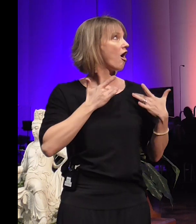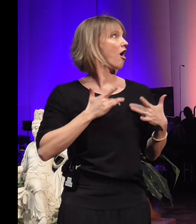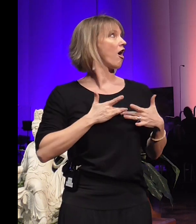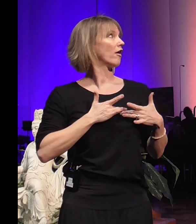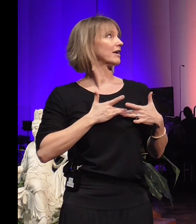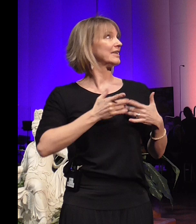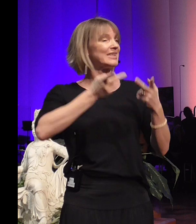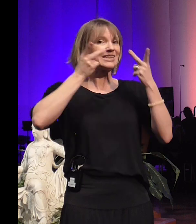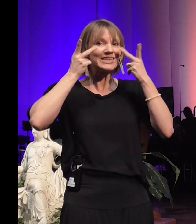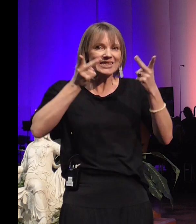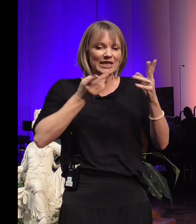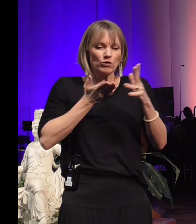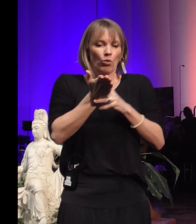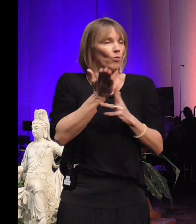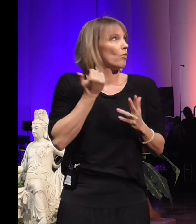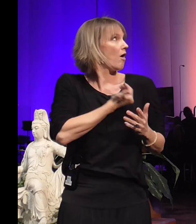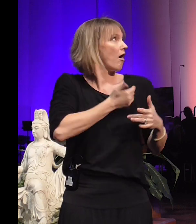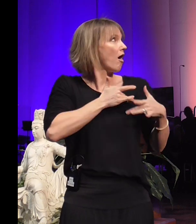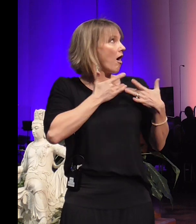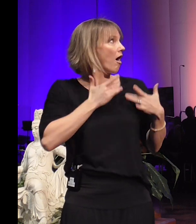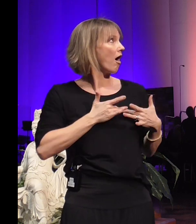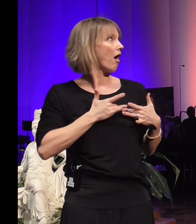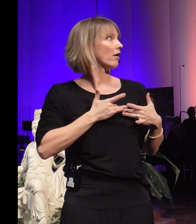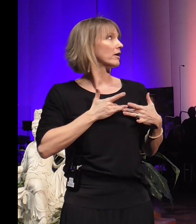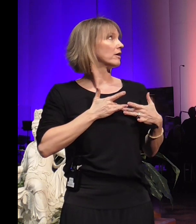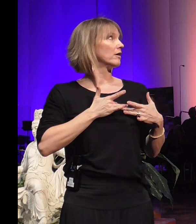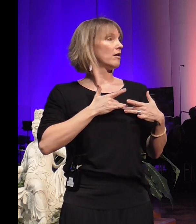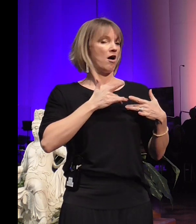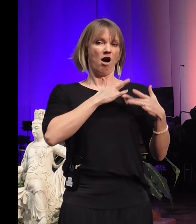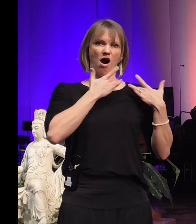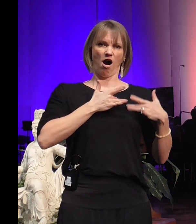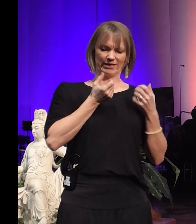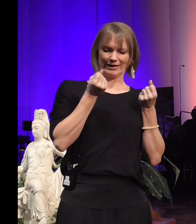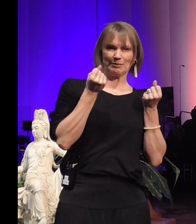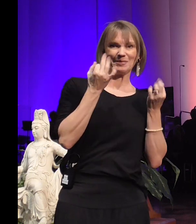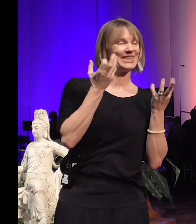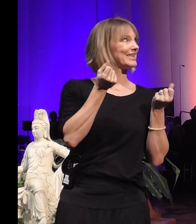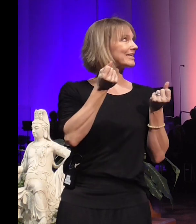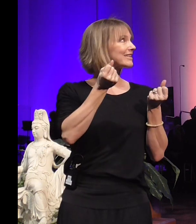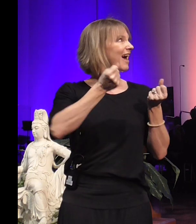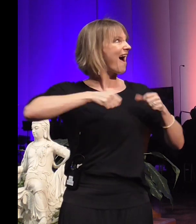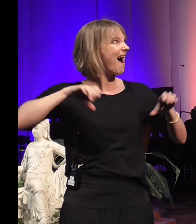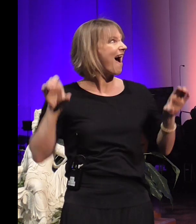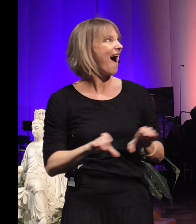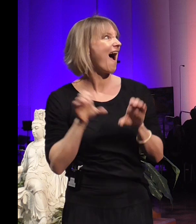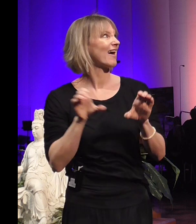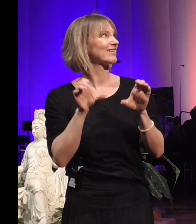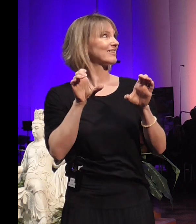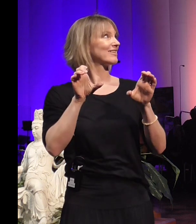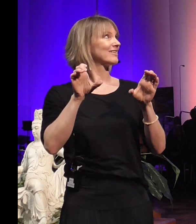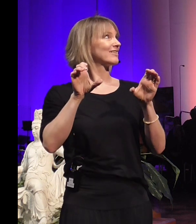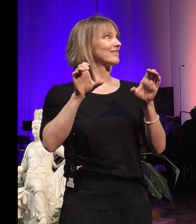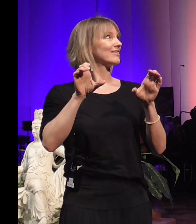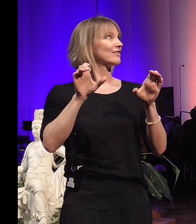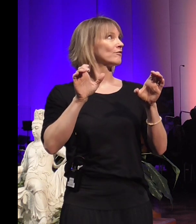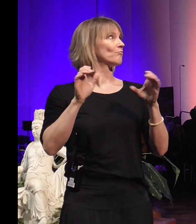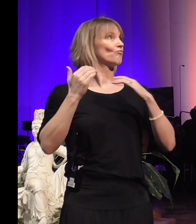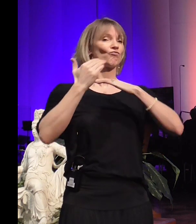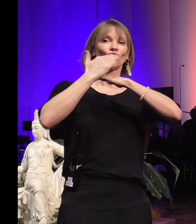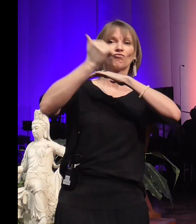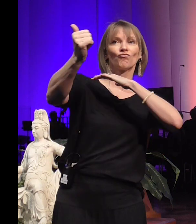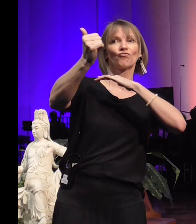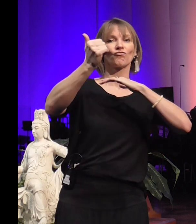серцем, говорить серцем, діє по поклику свого великого